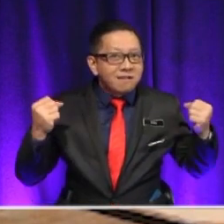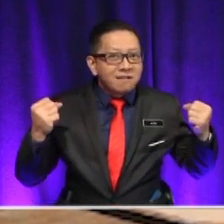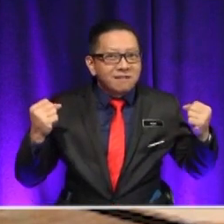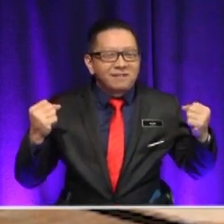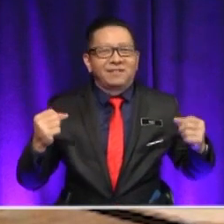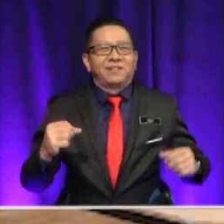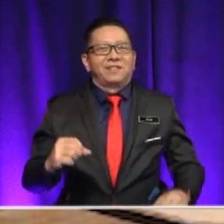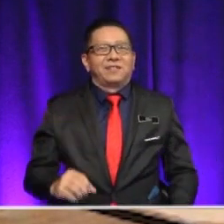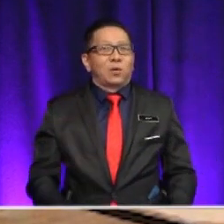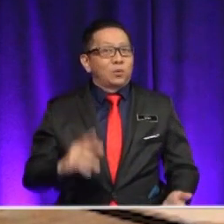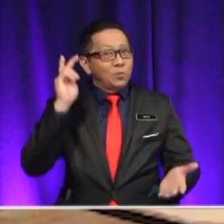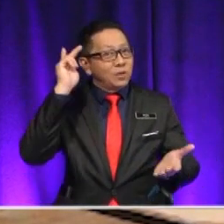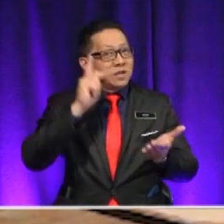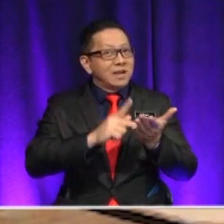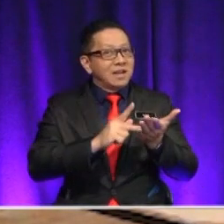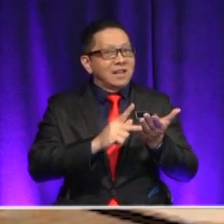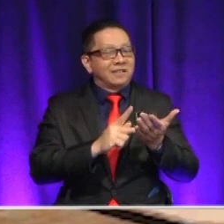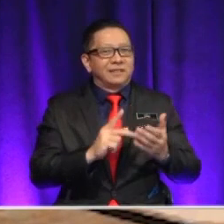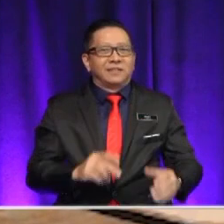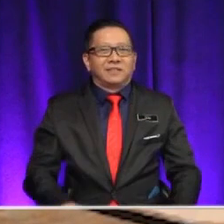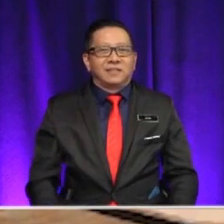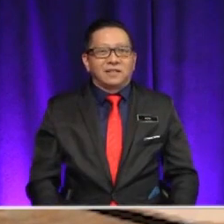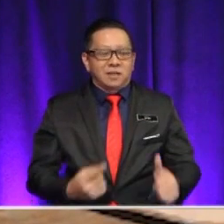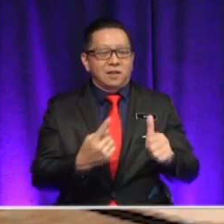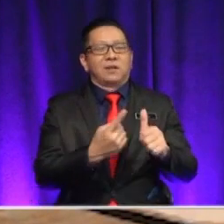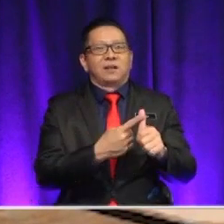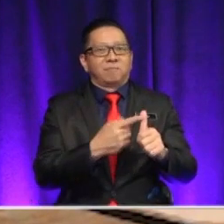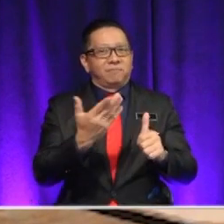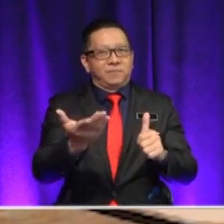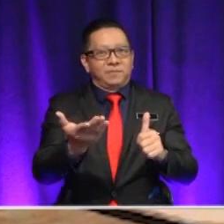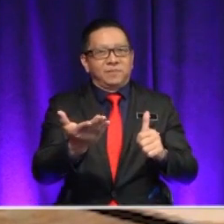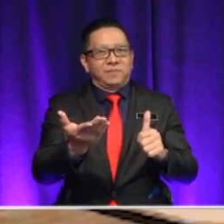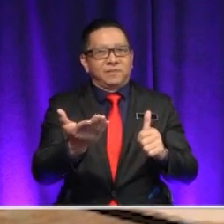Okey, okey, cuba kenalkan diri. Okey, kita mulakan. Silakan.